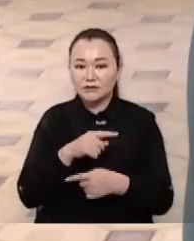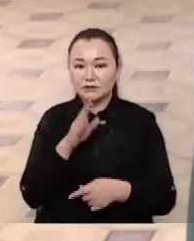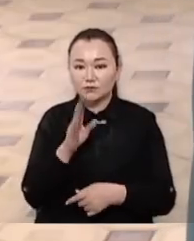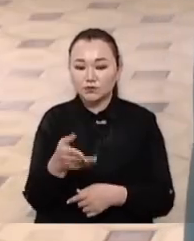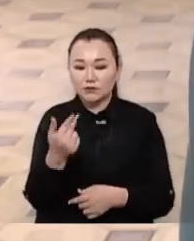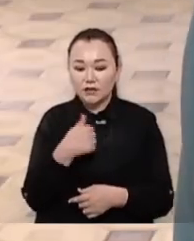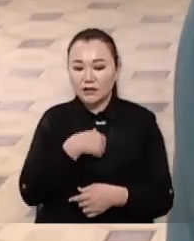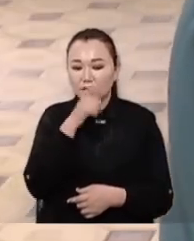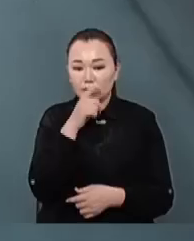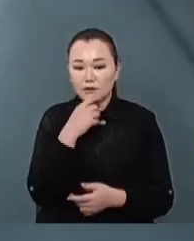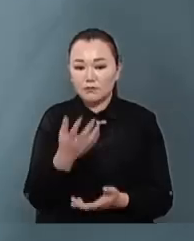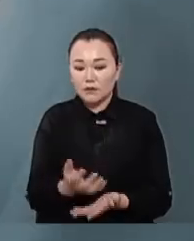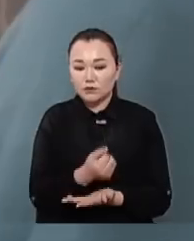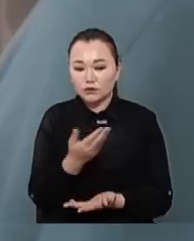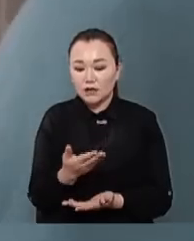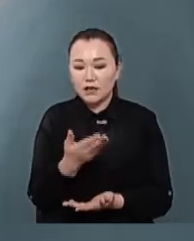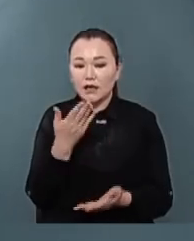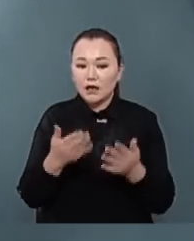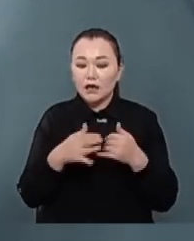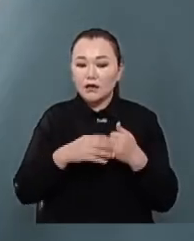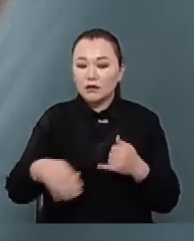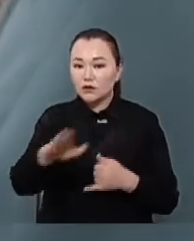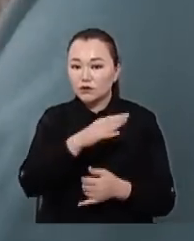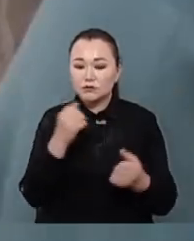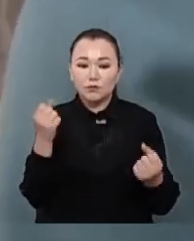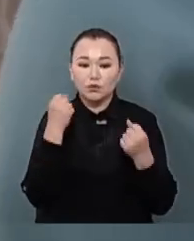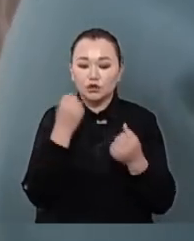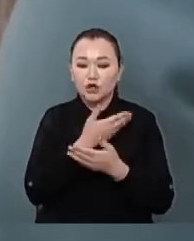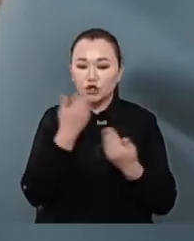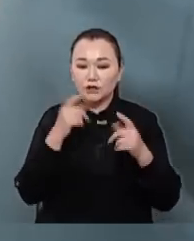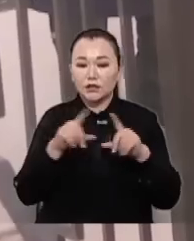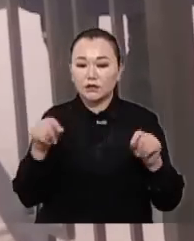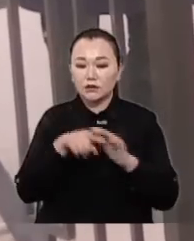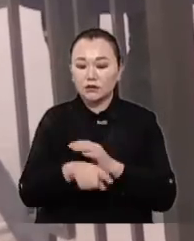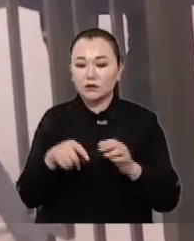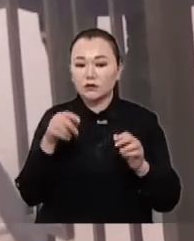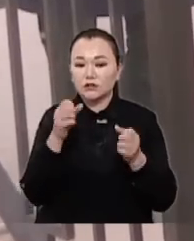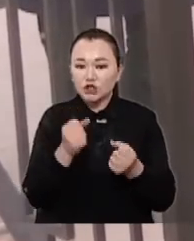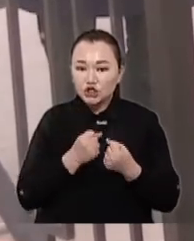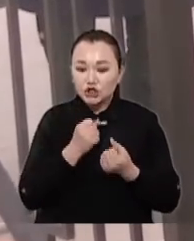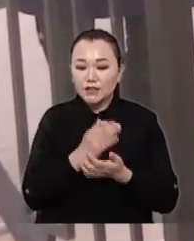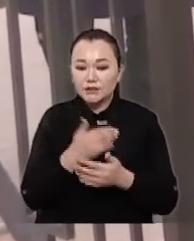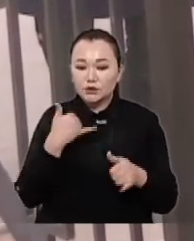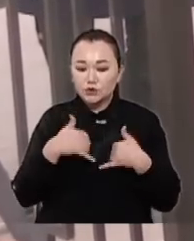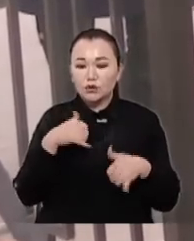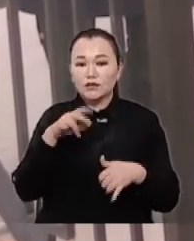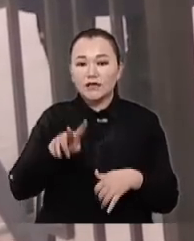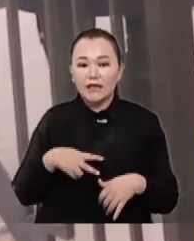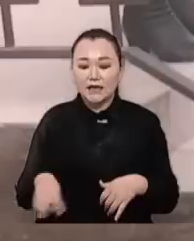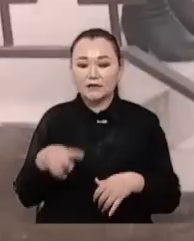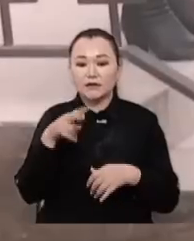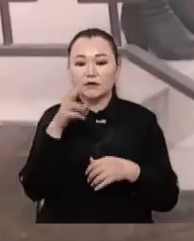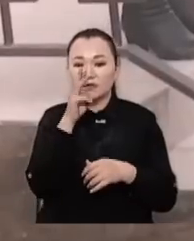durmaz, oğan tüsünbey turmen bul jerde. E alaŋda joq, e sport sal joq, balanın içinde kamap oturat. Buğan qosa muğalimler de mektep başlığı